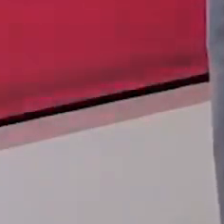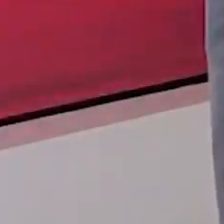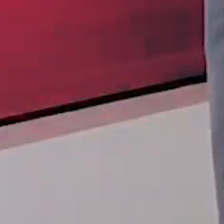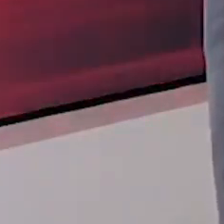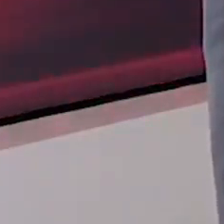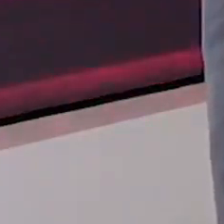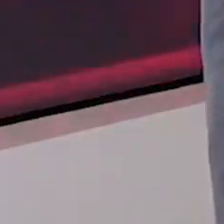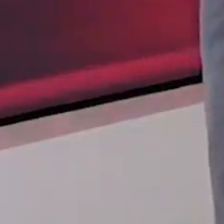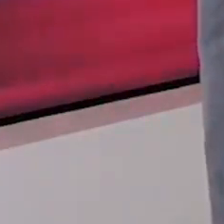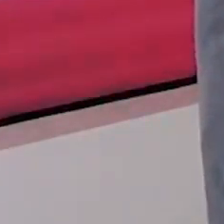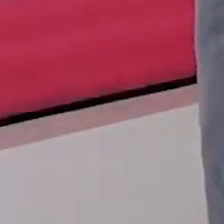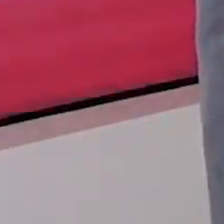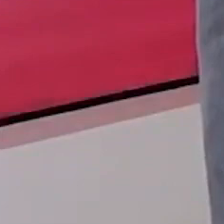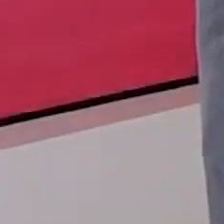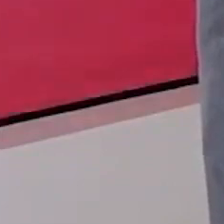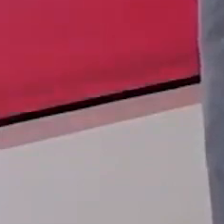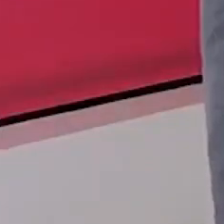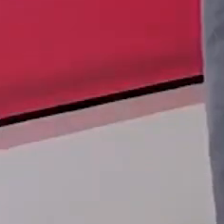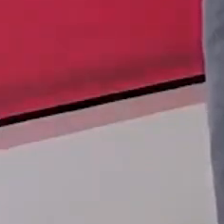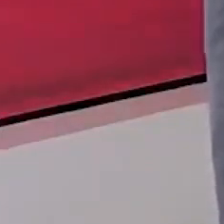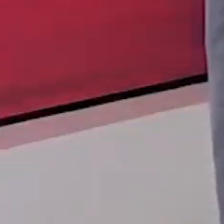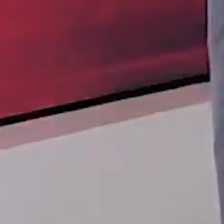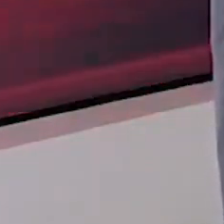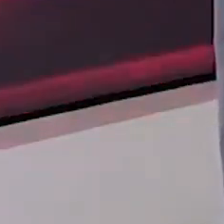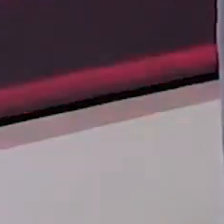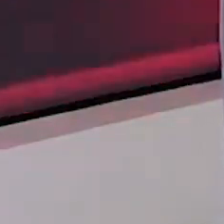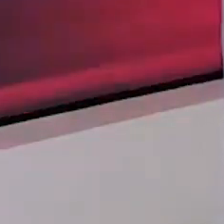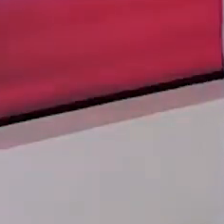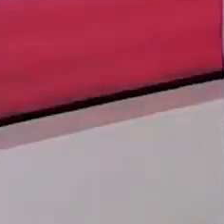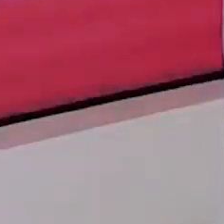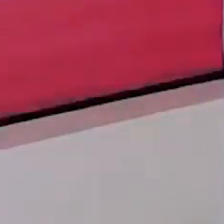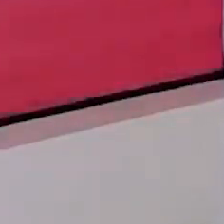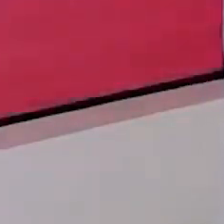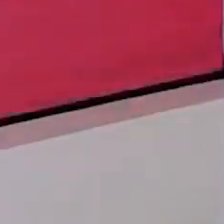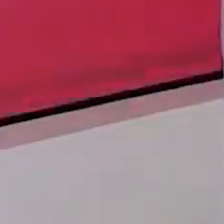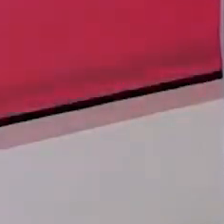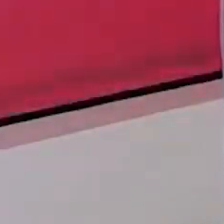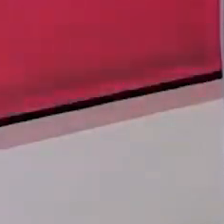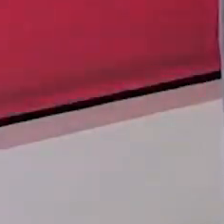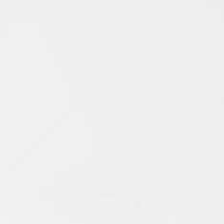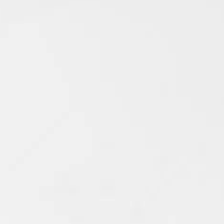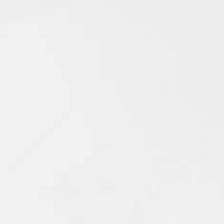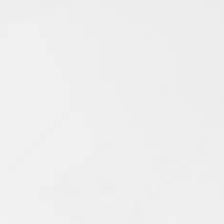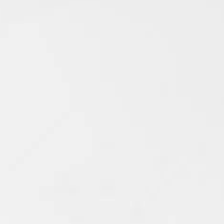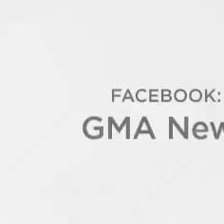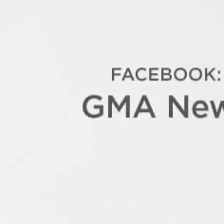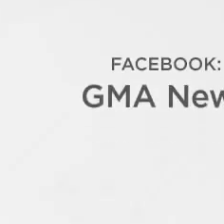kami sa GMA Pinoy TV at sa www.gmanews.tv.